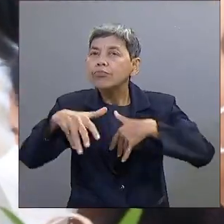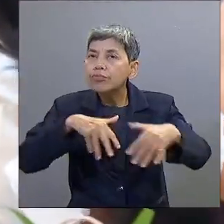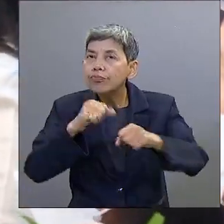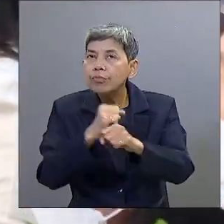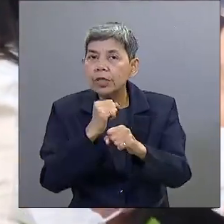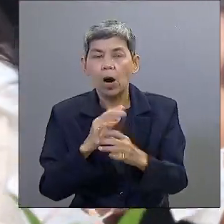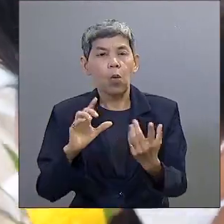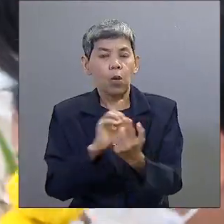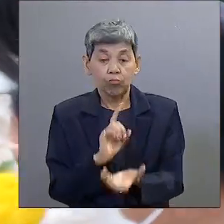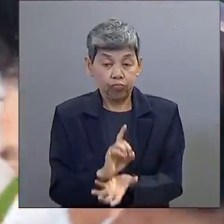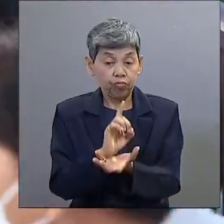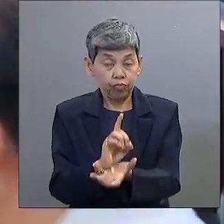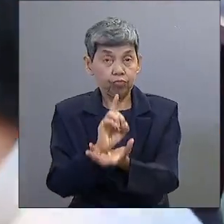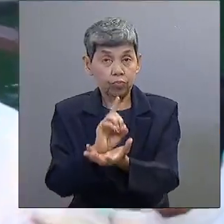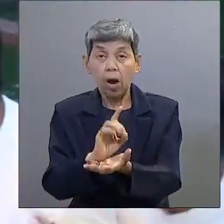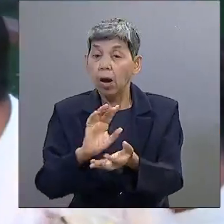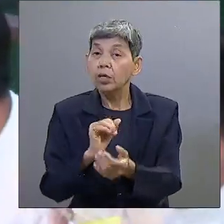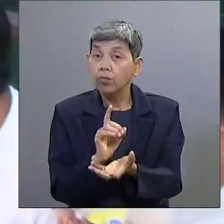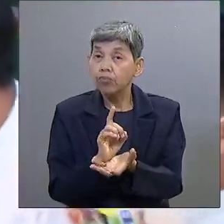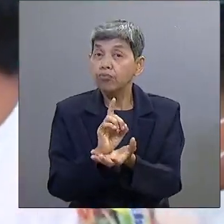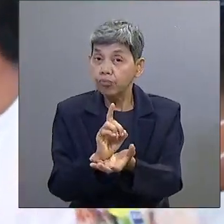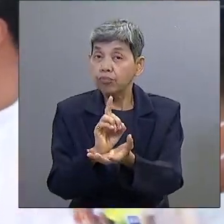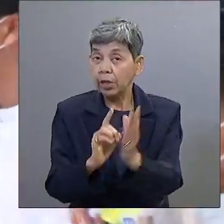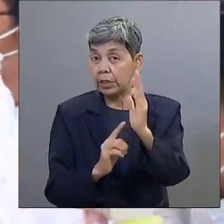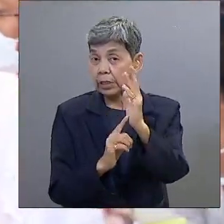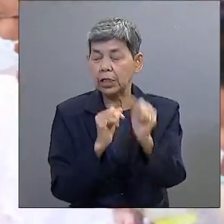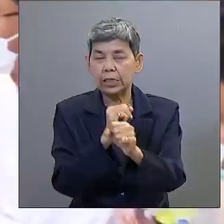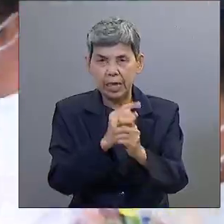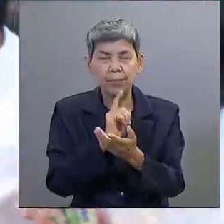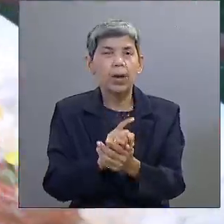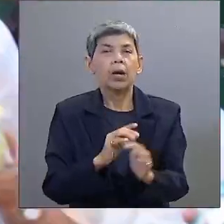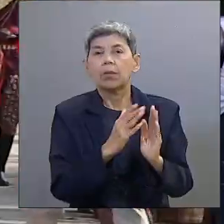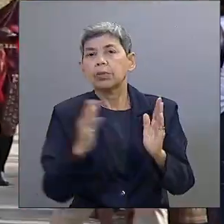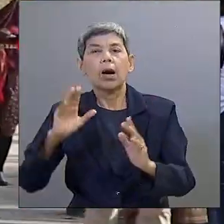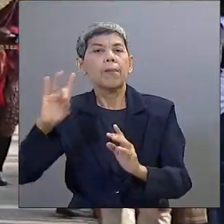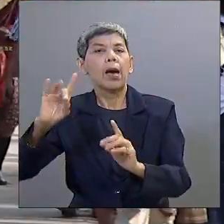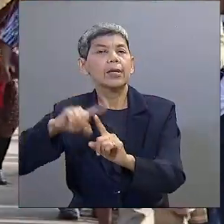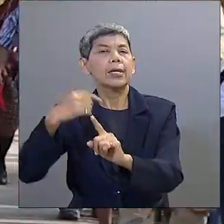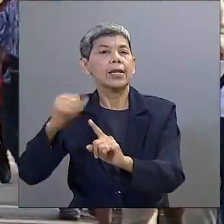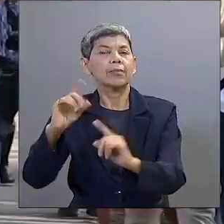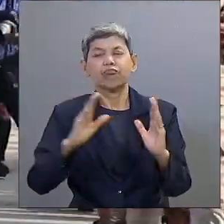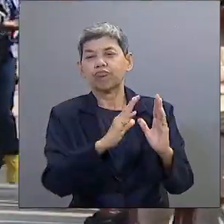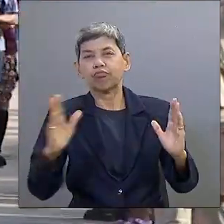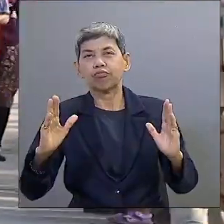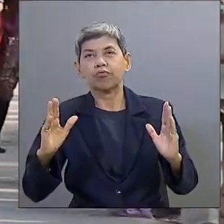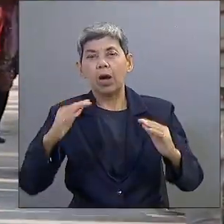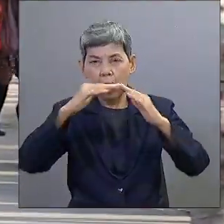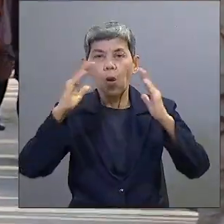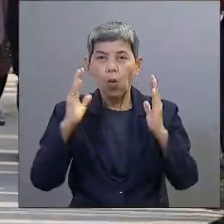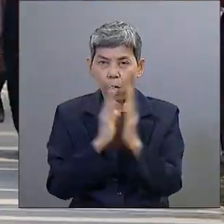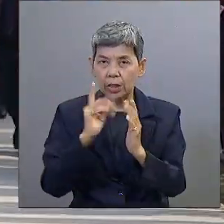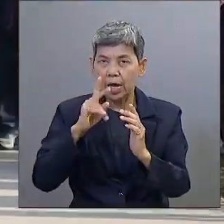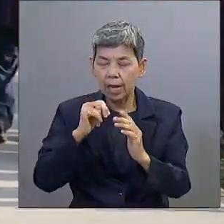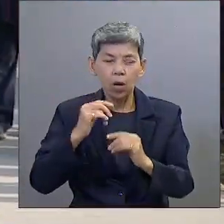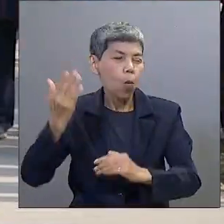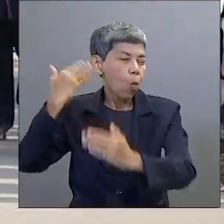งานประเพณีลอยกระทงเผาเทียนเล่นไฟจังหวัดสุโขทัยจะจัดไปจนถึง8พฤศจิกายนนี้นะคะณบริเวณหน้าวัชนะสงครามอุ